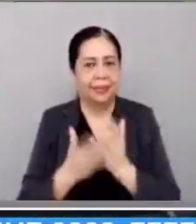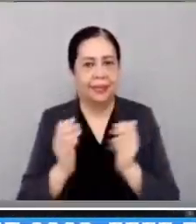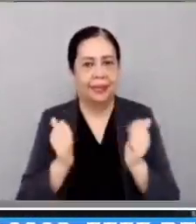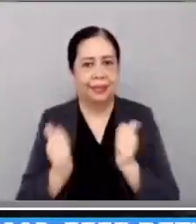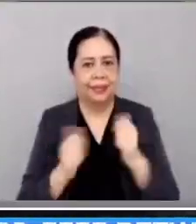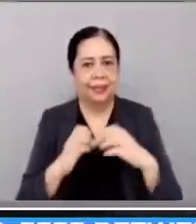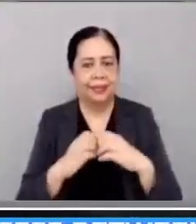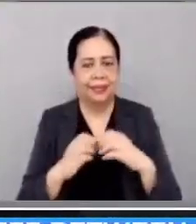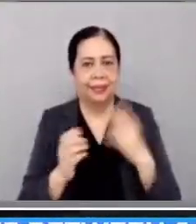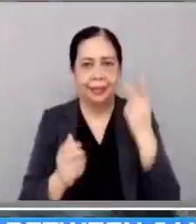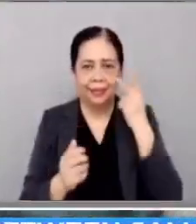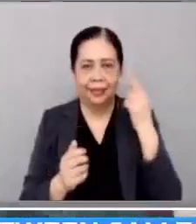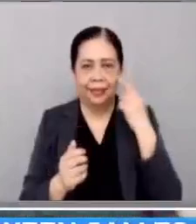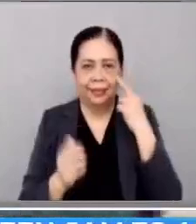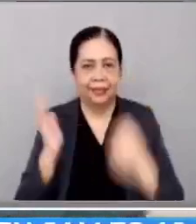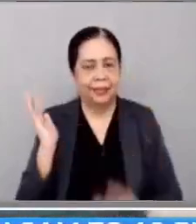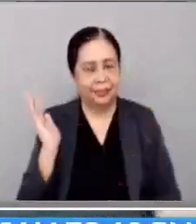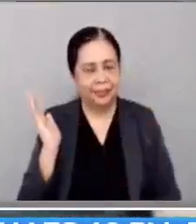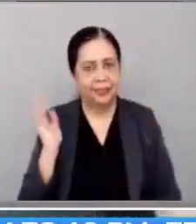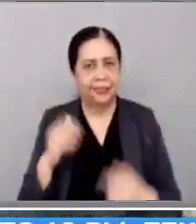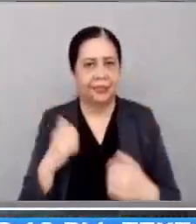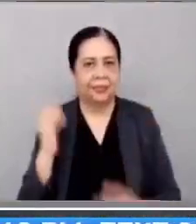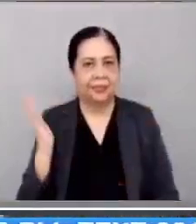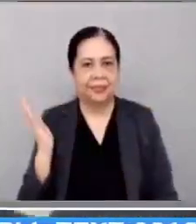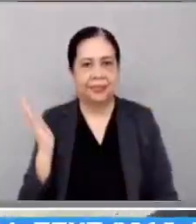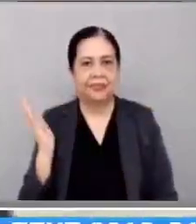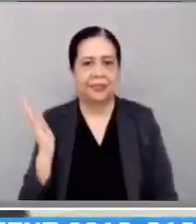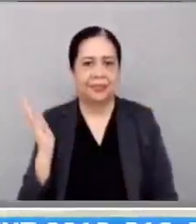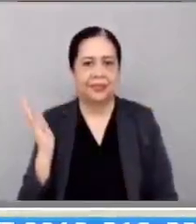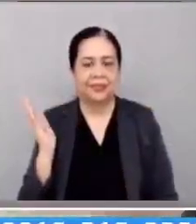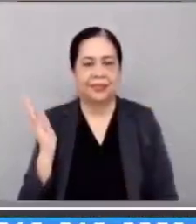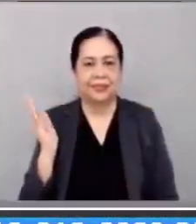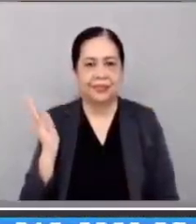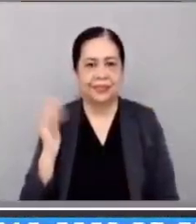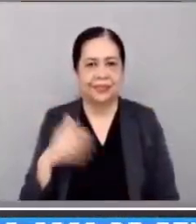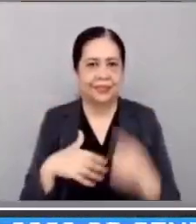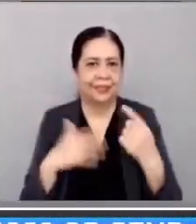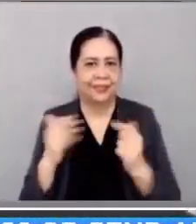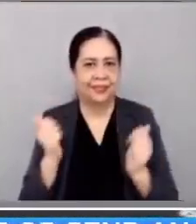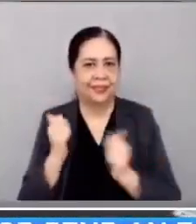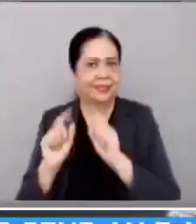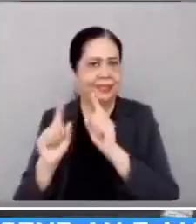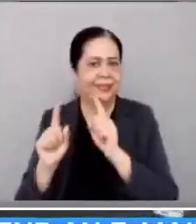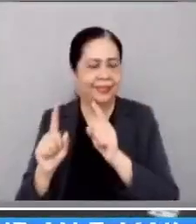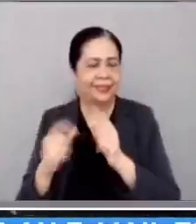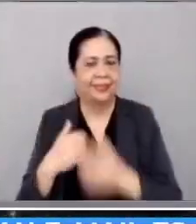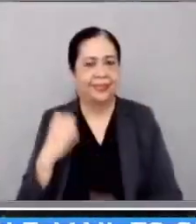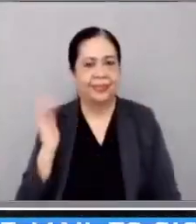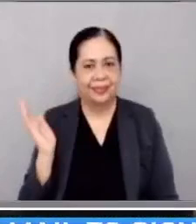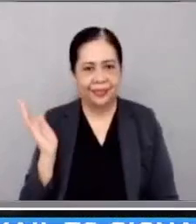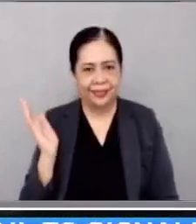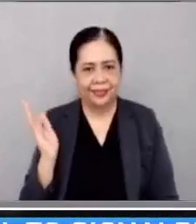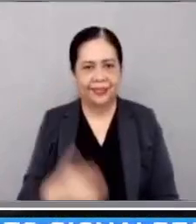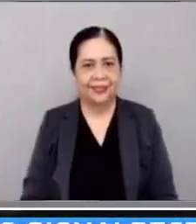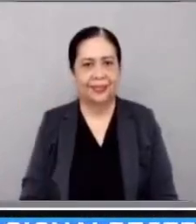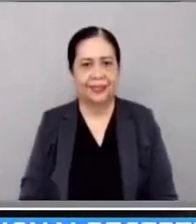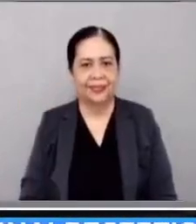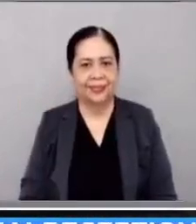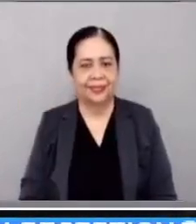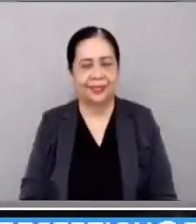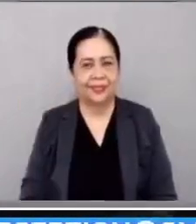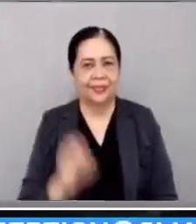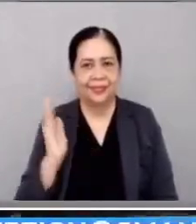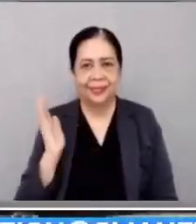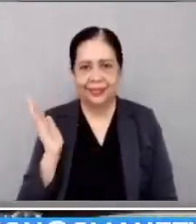Ramos, Bianca Umali, Miguel Tan Felix, Isabel Ortega, Sofia Pablo at Alin Ansay, Rojun Cruz,